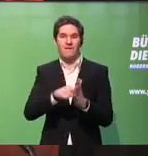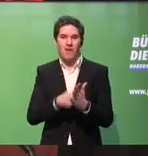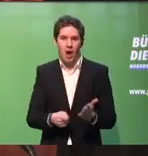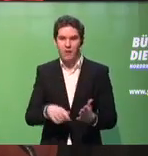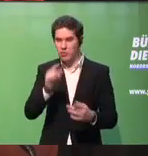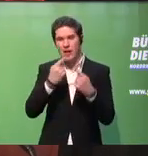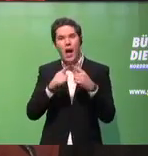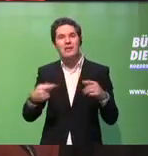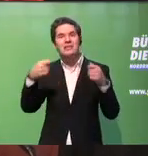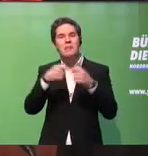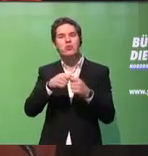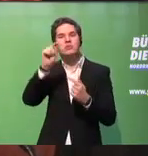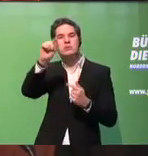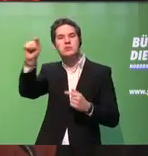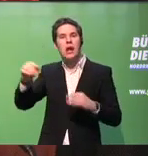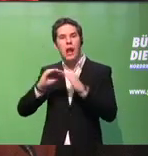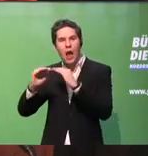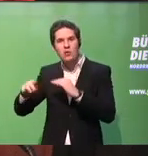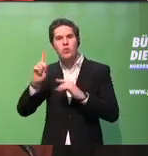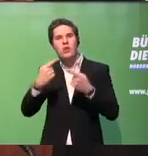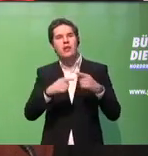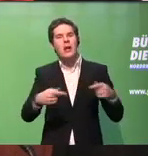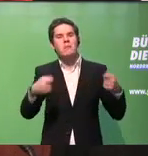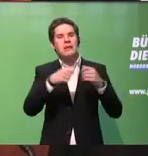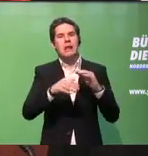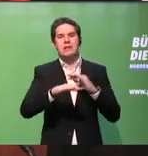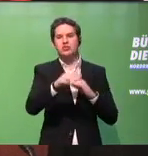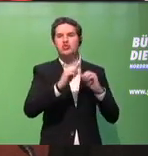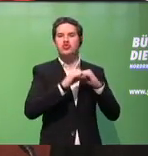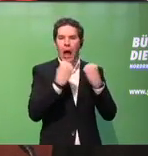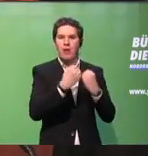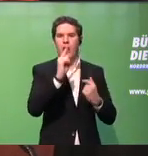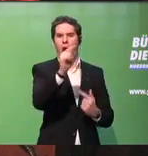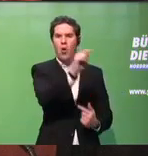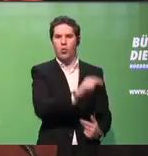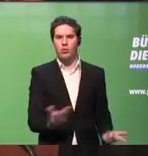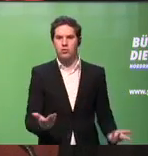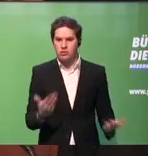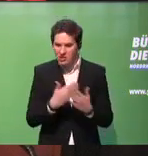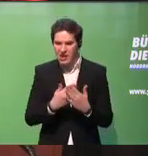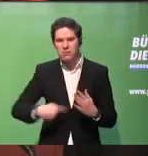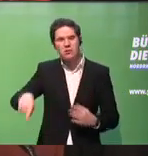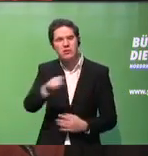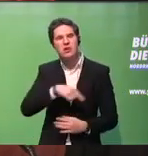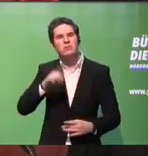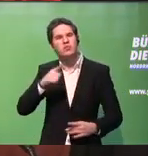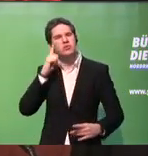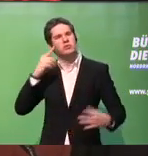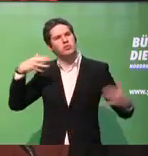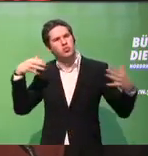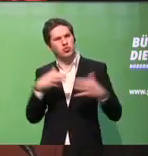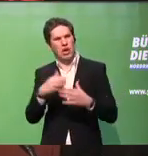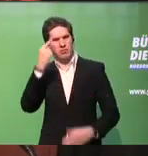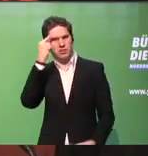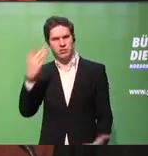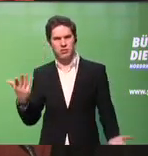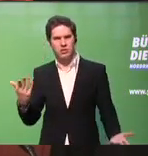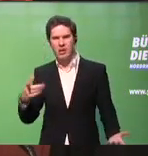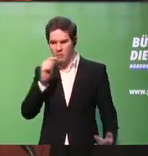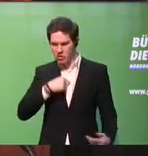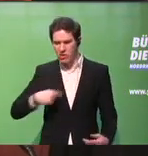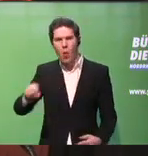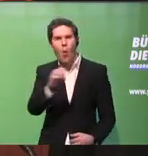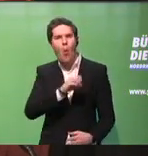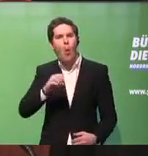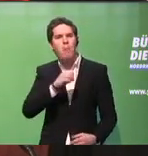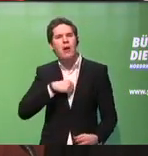anderen Mitgliedstaaten der EU statt. Europa und die Kommunen müssen zusammengedacht werden, wenn wir unsere Vision von der Europäischen Union erlebbar machen